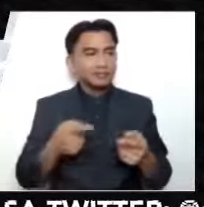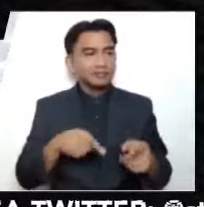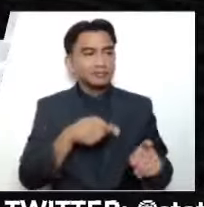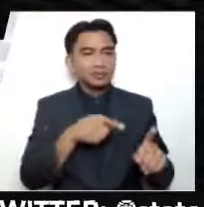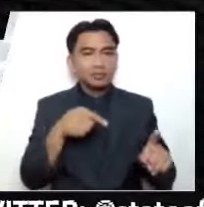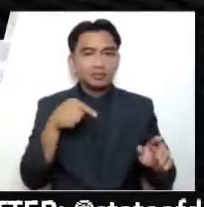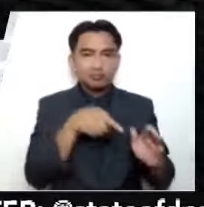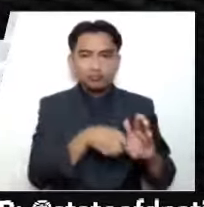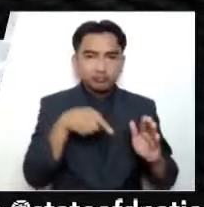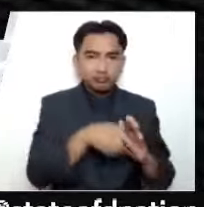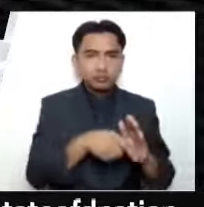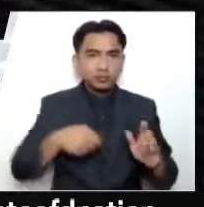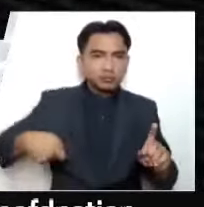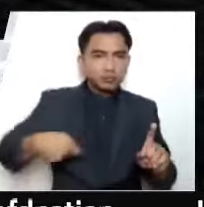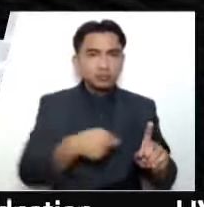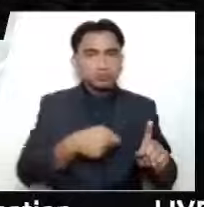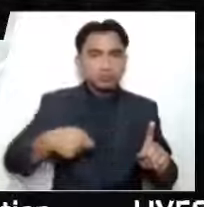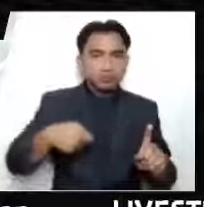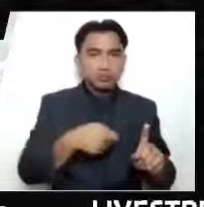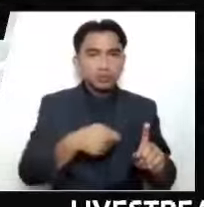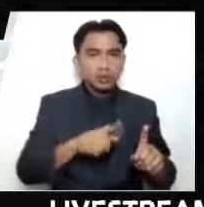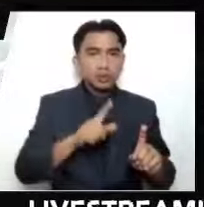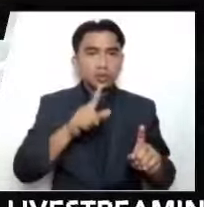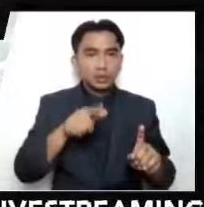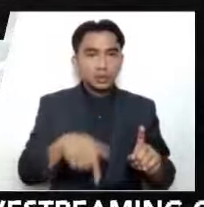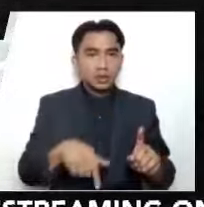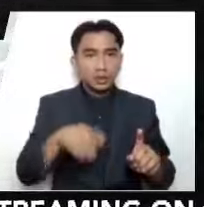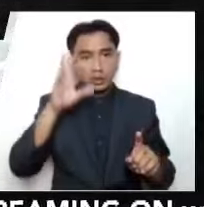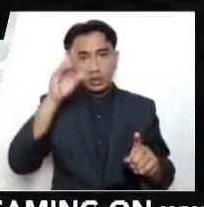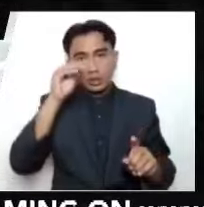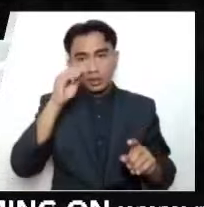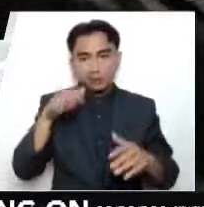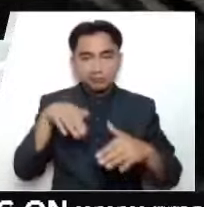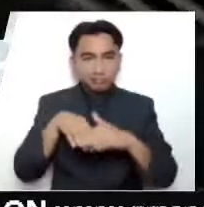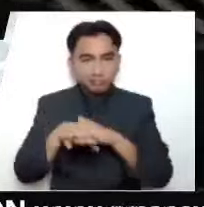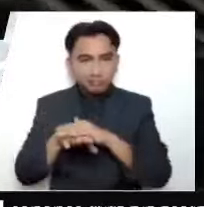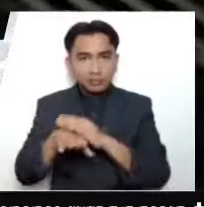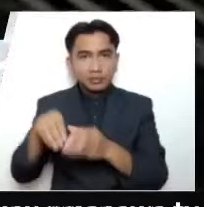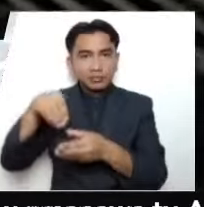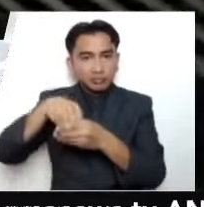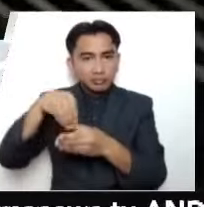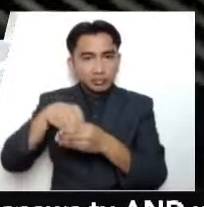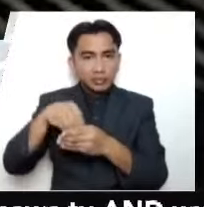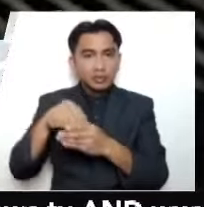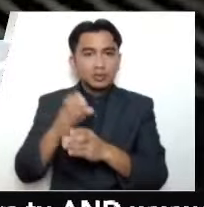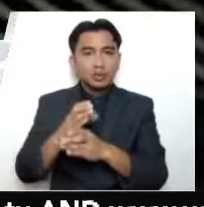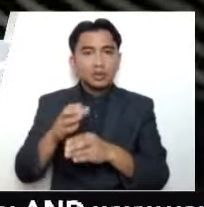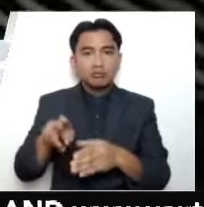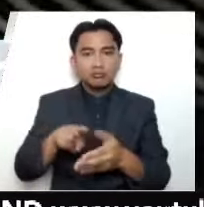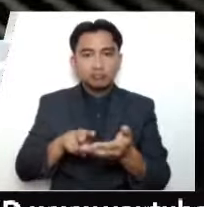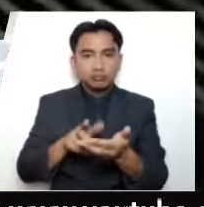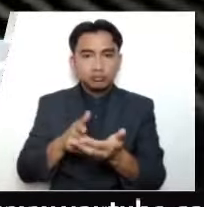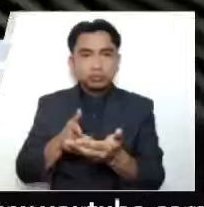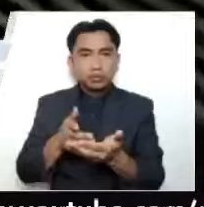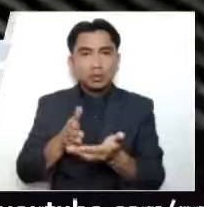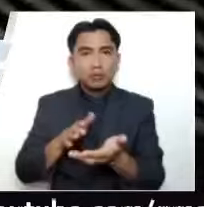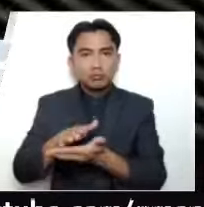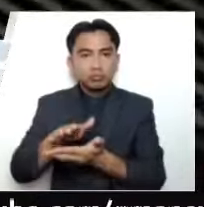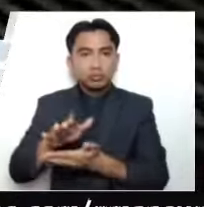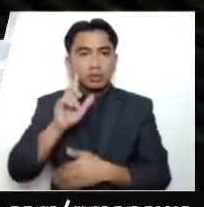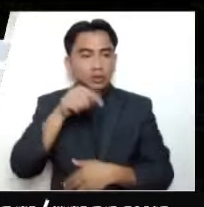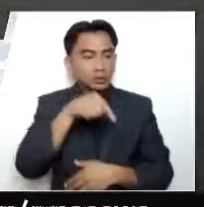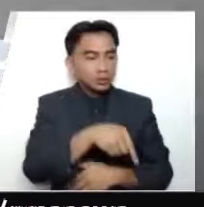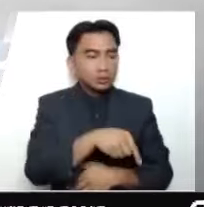Maya-maya, pumasok na sa sasakyan ang dalawang lalaki at umalis. Doon na makikita ang isang dugo ang lalaking nakahandusay sa kalsada.